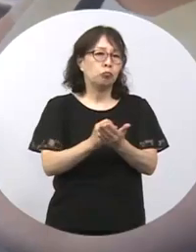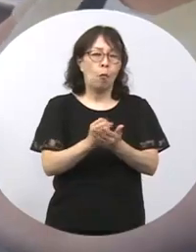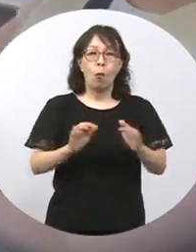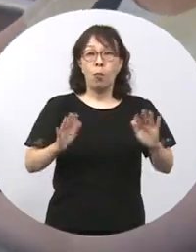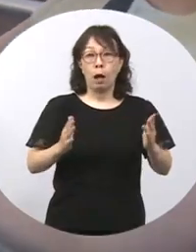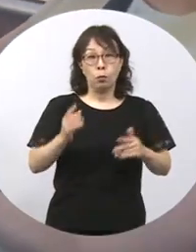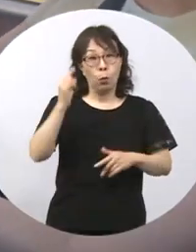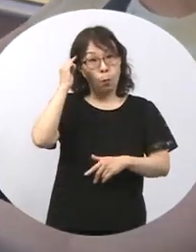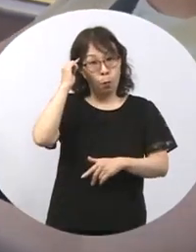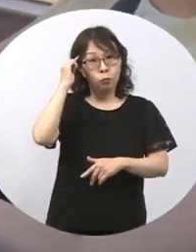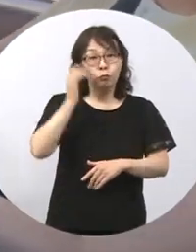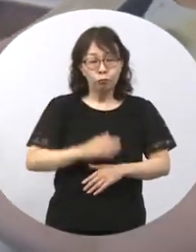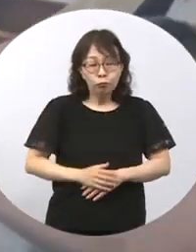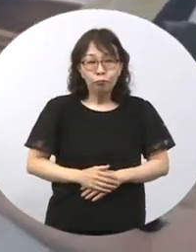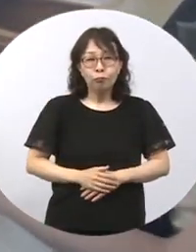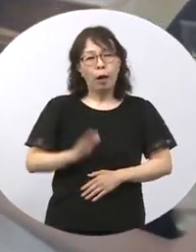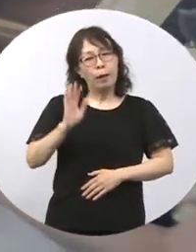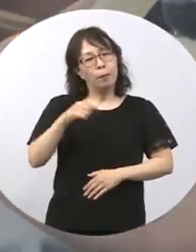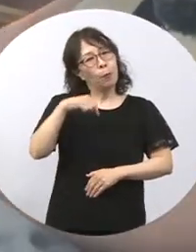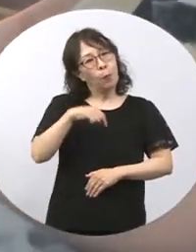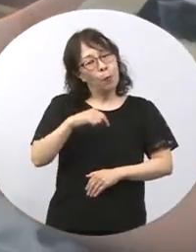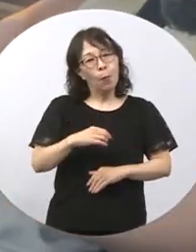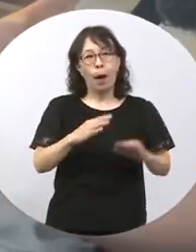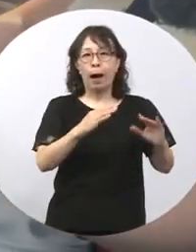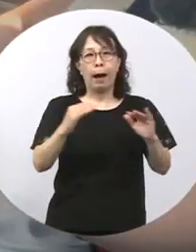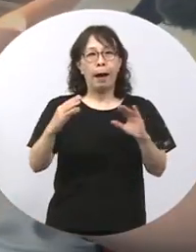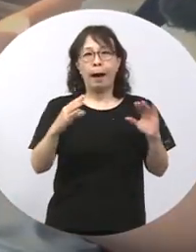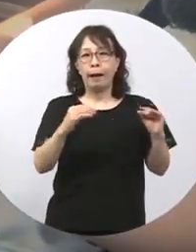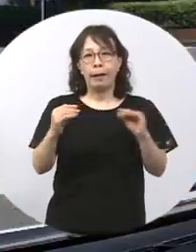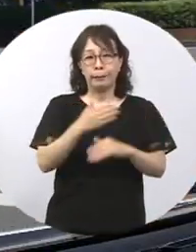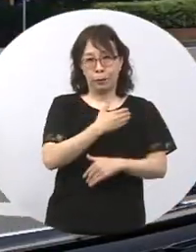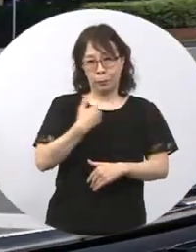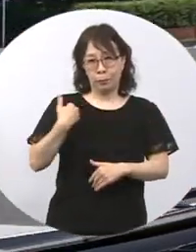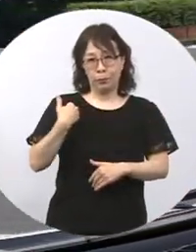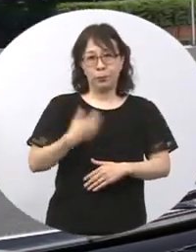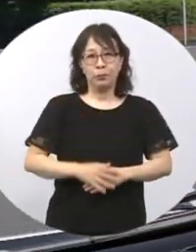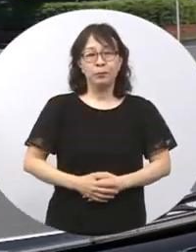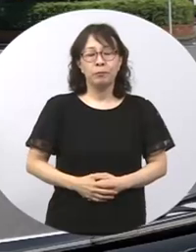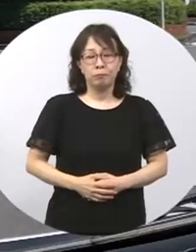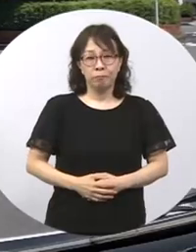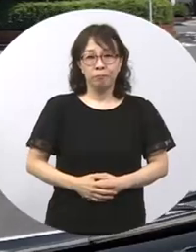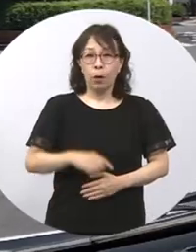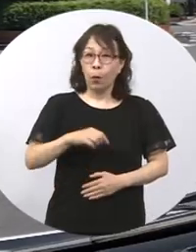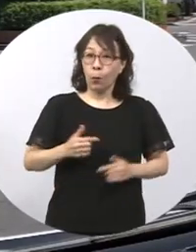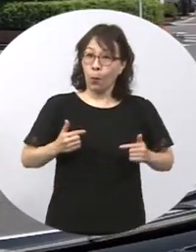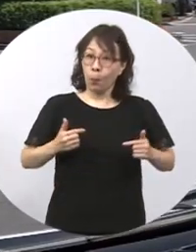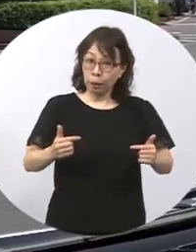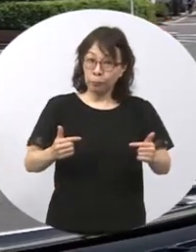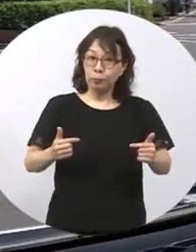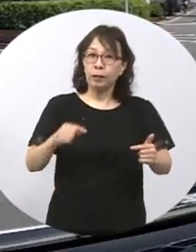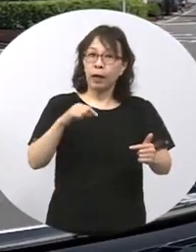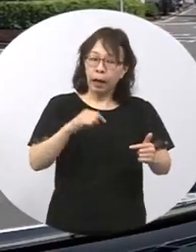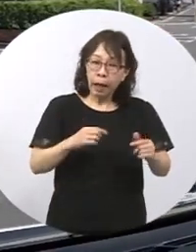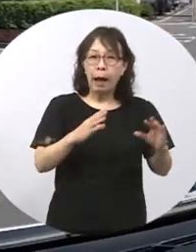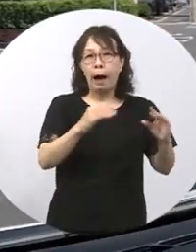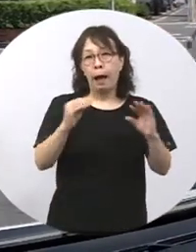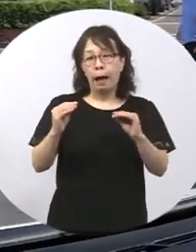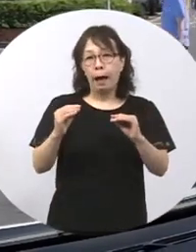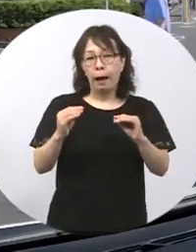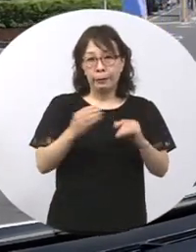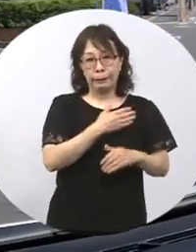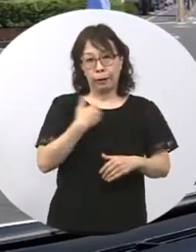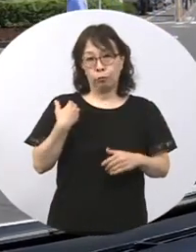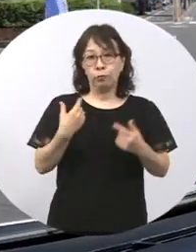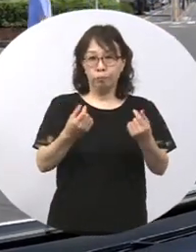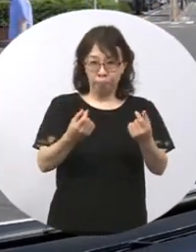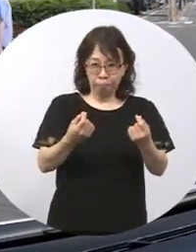ら話さないものがね、なぜか話せちゃうとか このバスの中だからこそ話せることがあると。 そうい